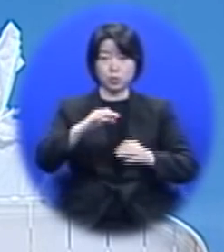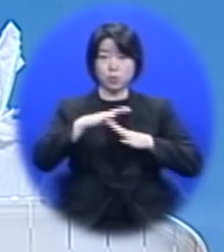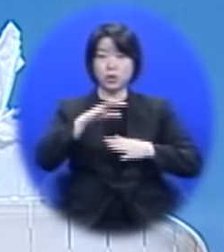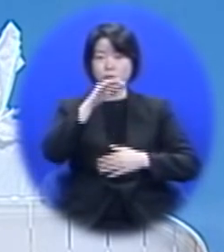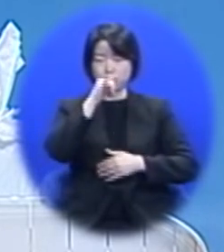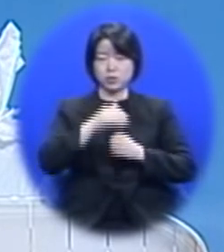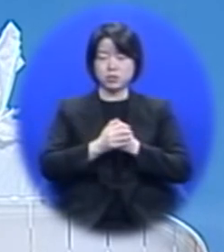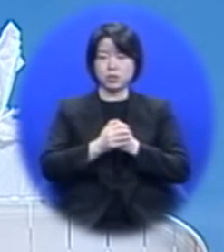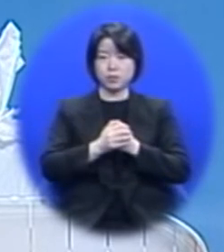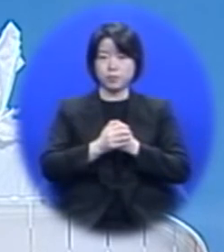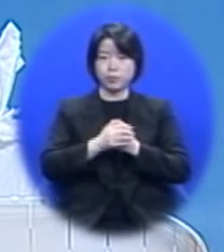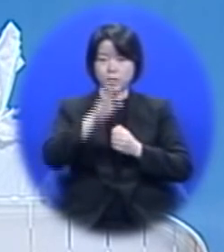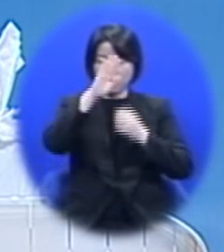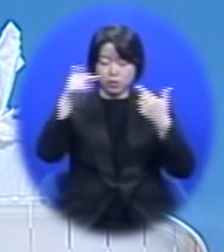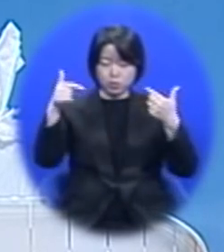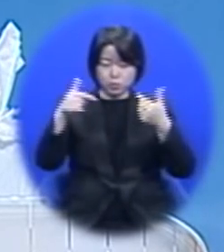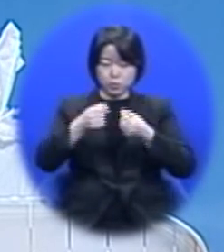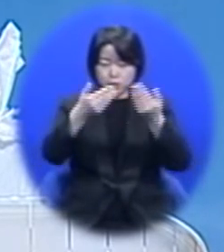치유하시는 주님 감사합니다.